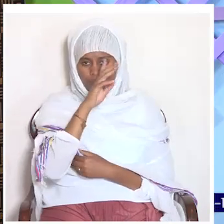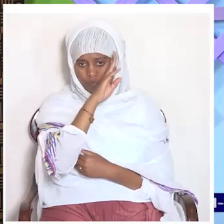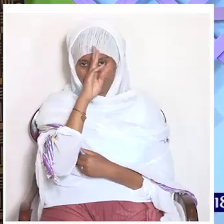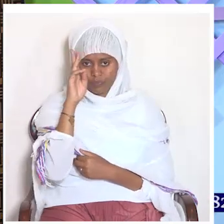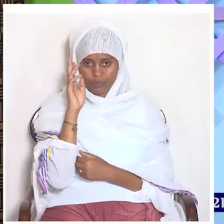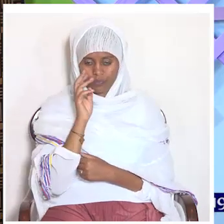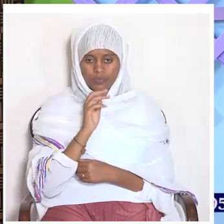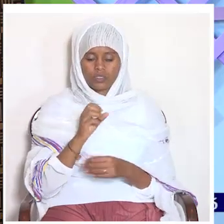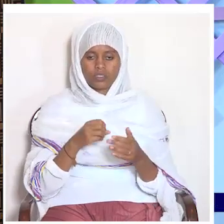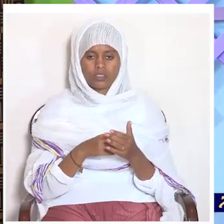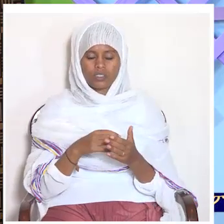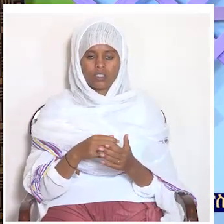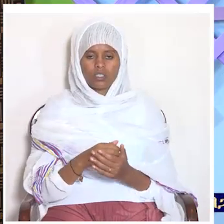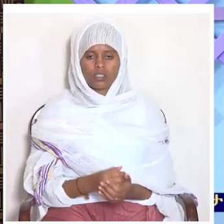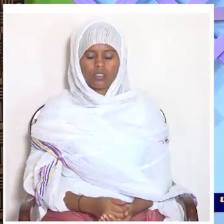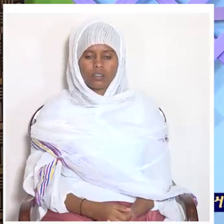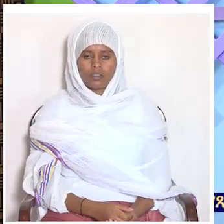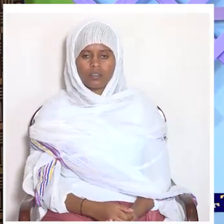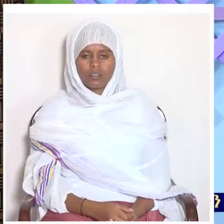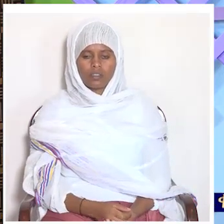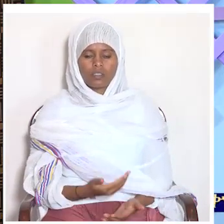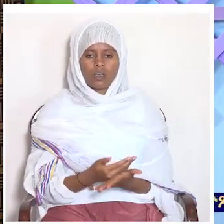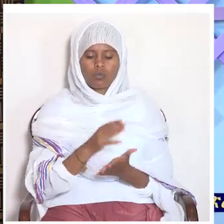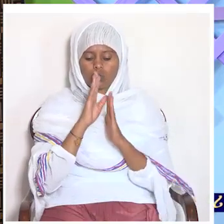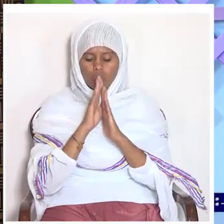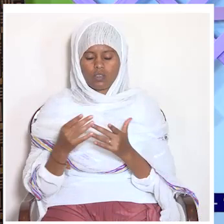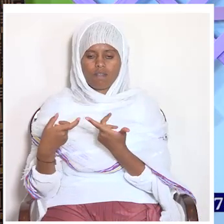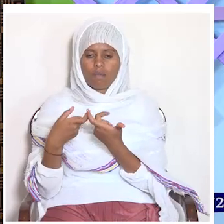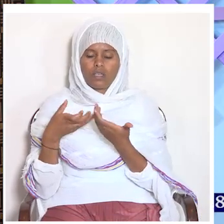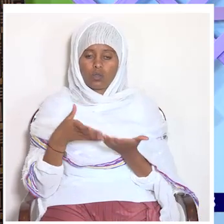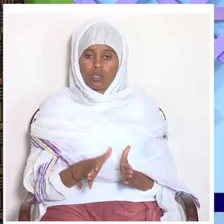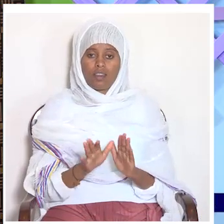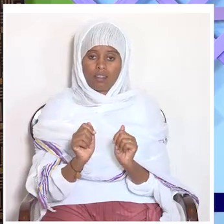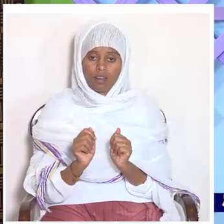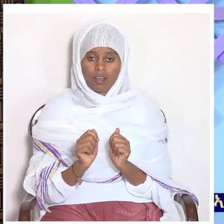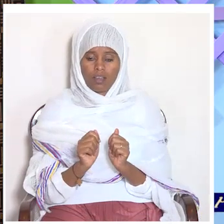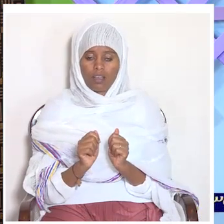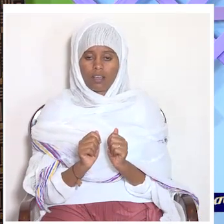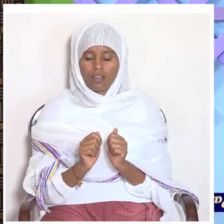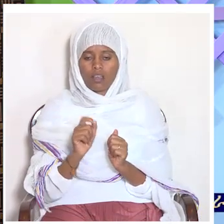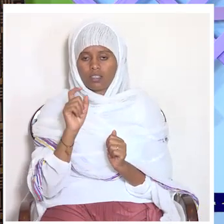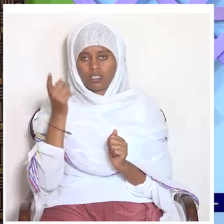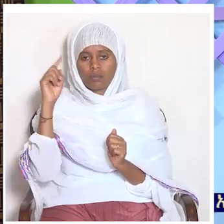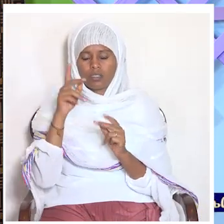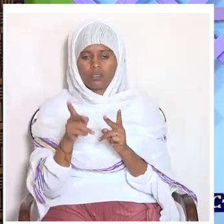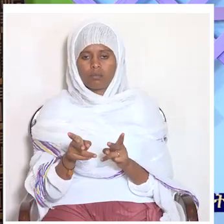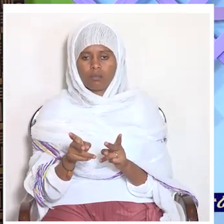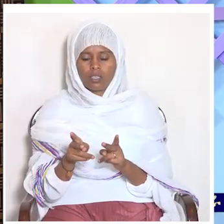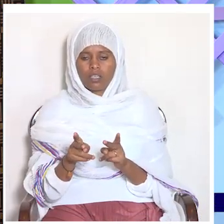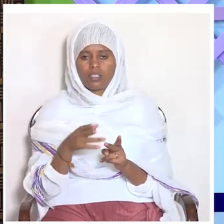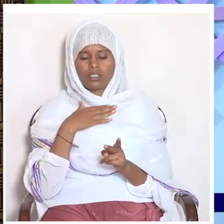ድንግል መሰረት ናይ ቅድስት ድንግል ስር ወለደታ ናይ ቅድስት ድንግል ካብ ቅዱሳት ስድራ እዩ። እግዚኣብሄር